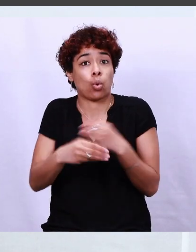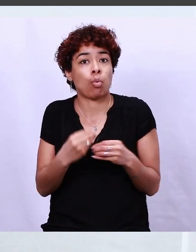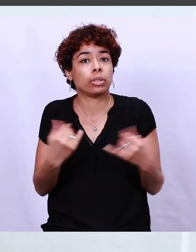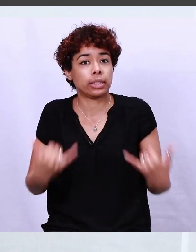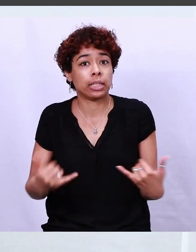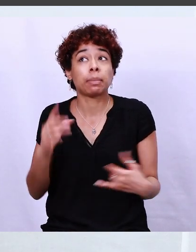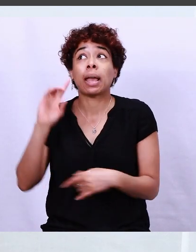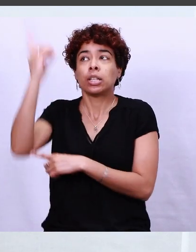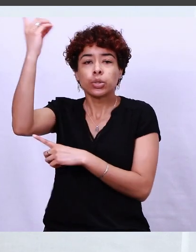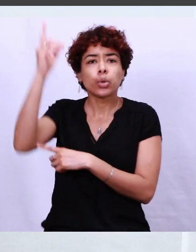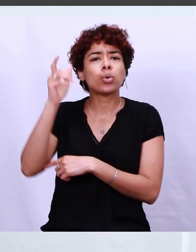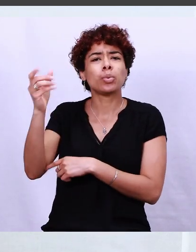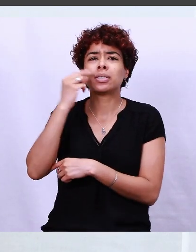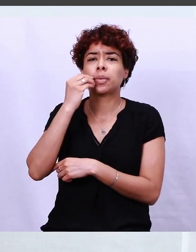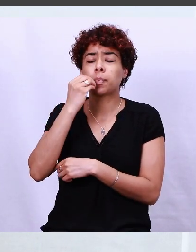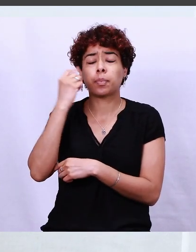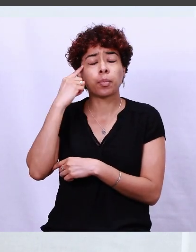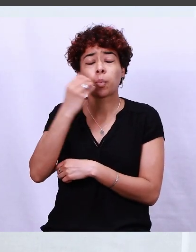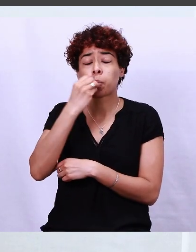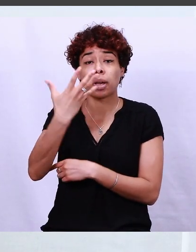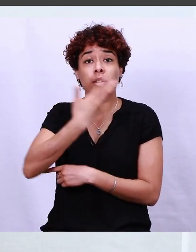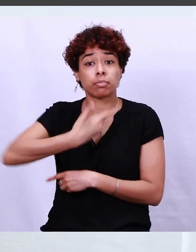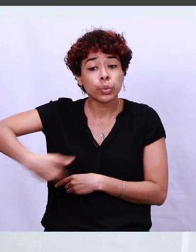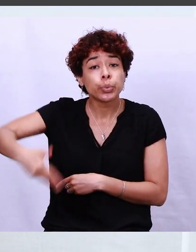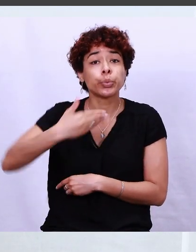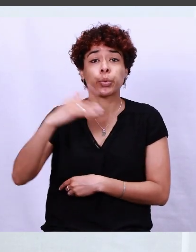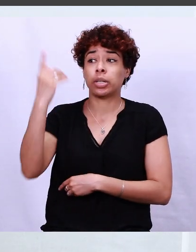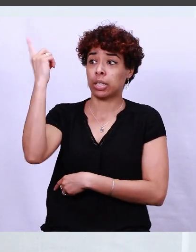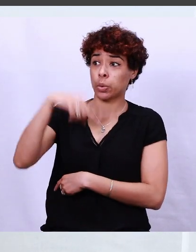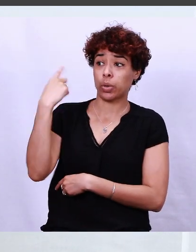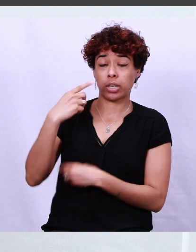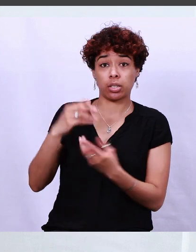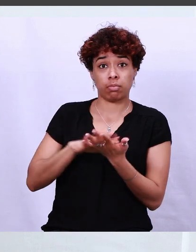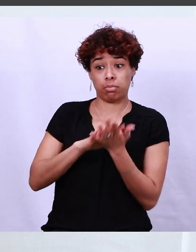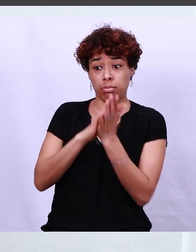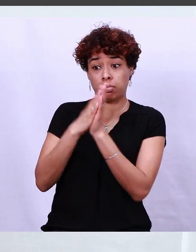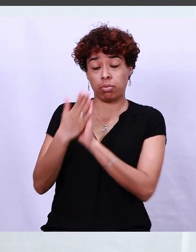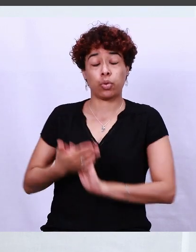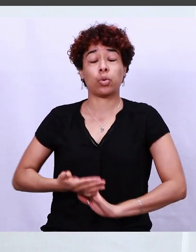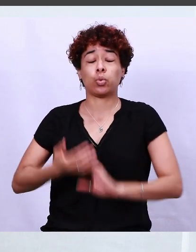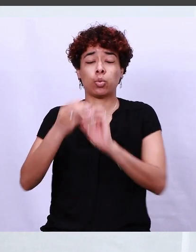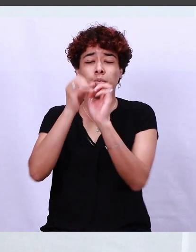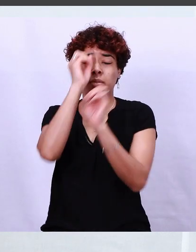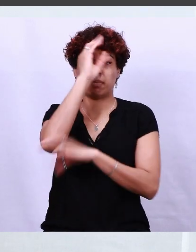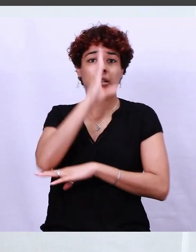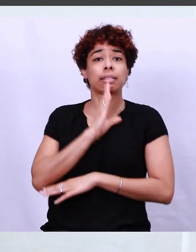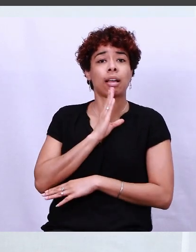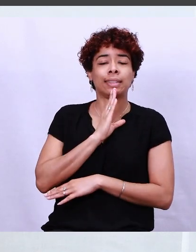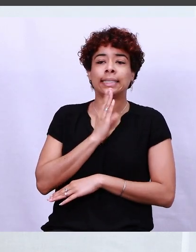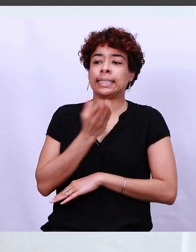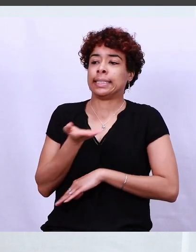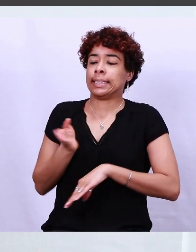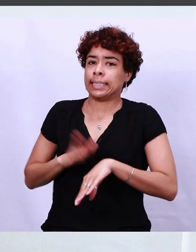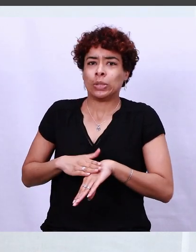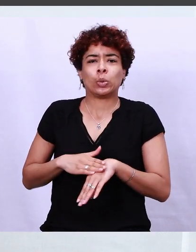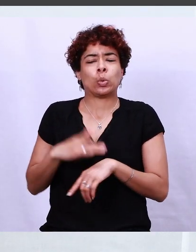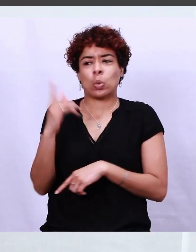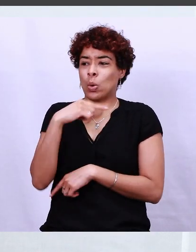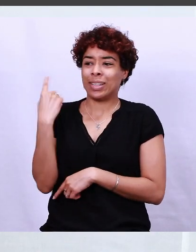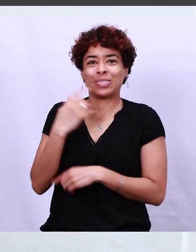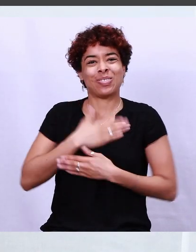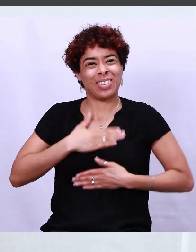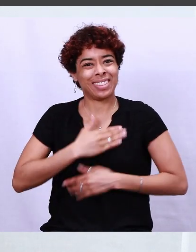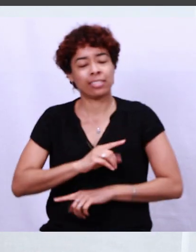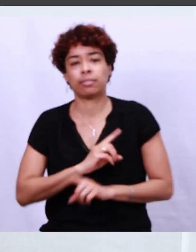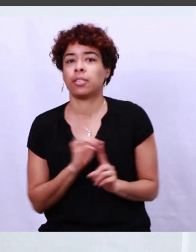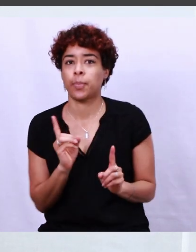c'est pour notre bien qu'il nous corrige. Il veut nous rendre saints comme lui. Sur le moment, une correction ne fait pas